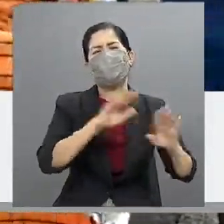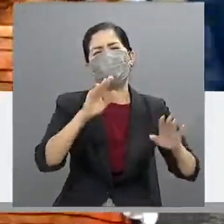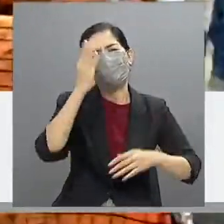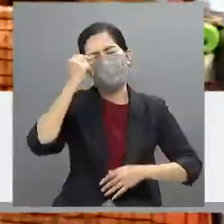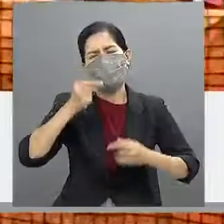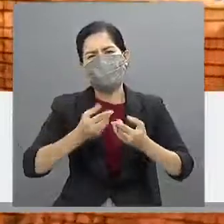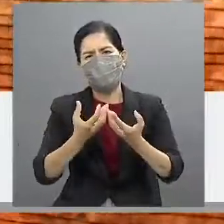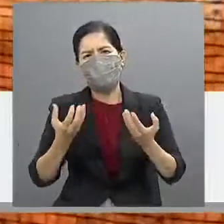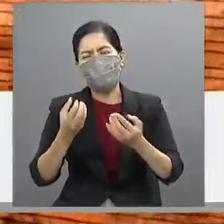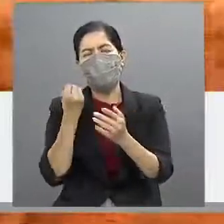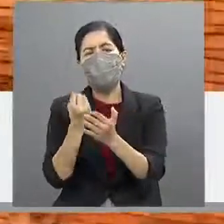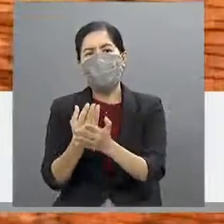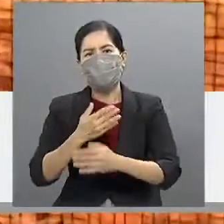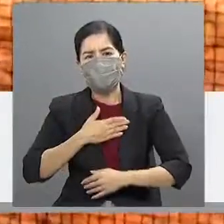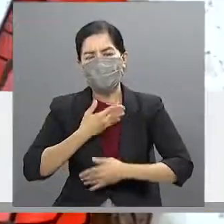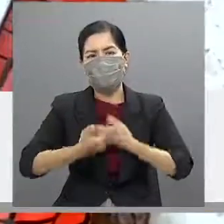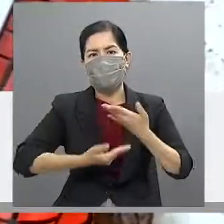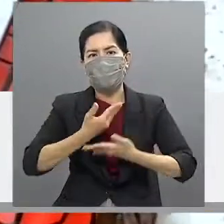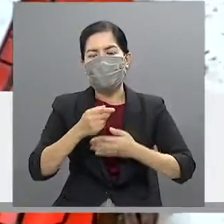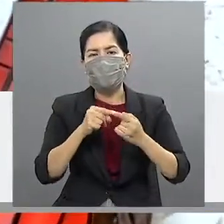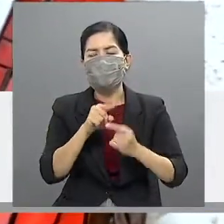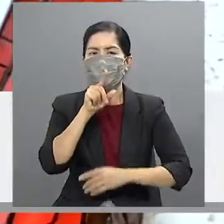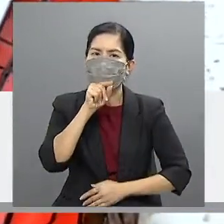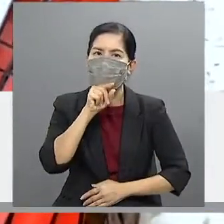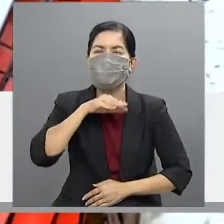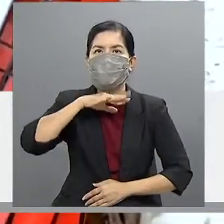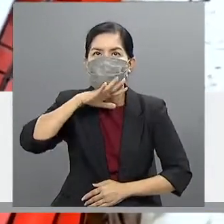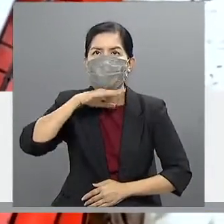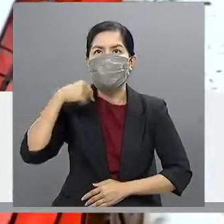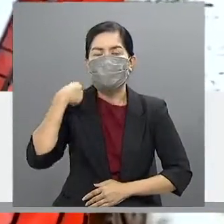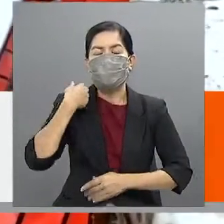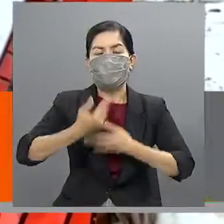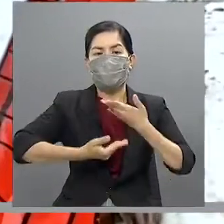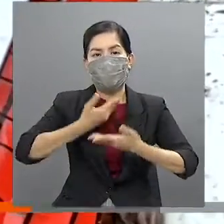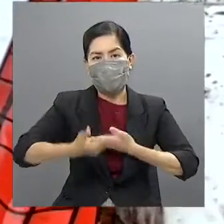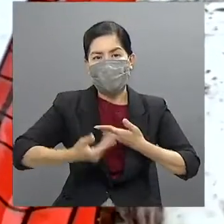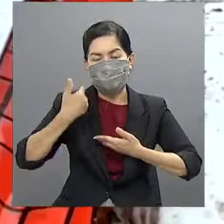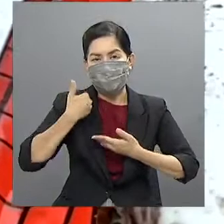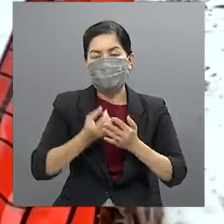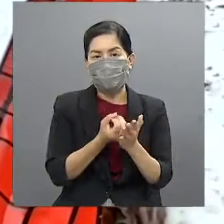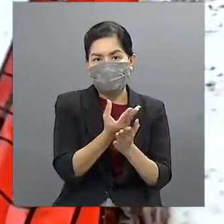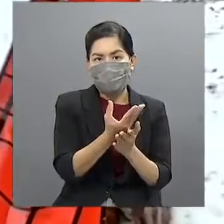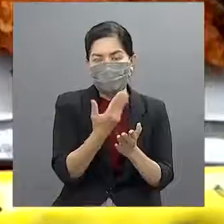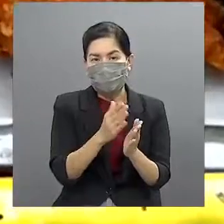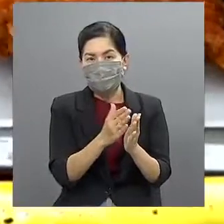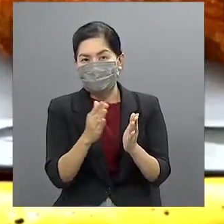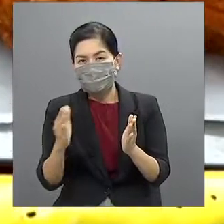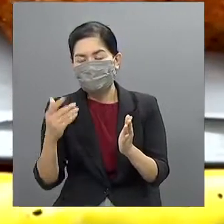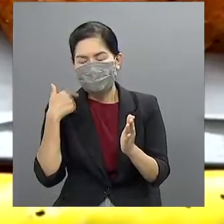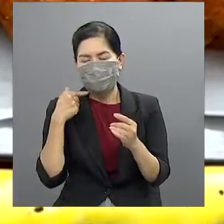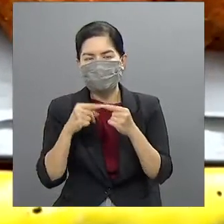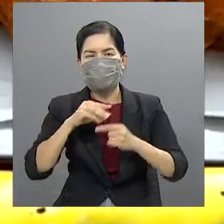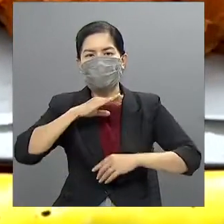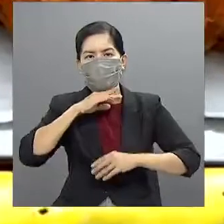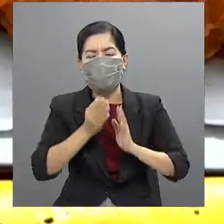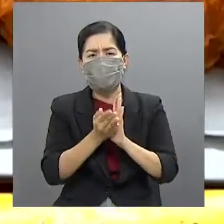หันมาขายเนื้อหมูขายไก่ทอดชิ้นละ10บาทแทนปรากฏว่าขายไปขายไปเนื้อหมูก็แพงขึ้นค่ะก็เลยลดลงมา